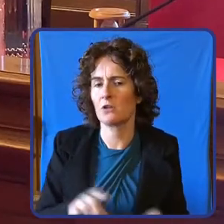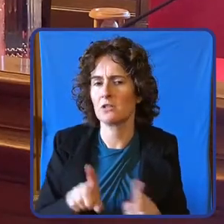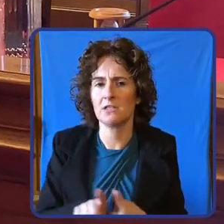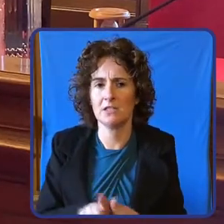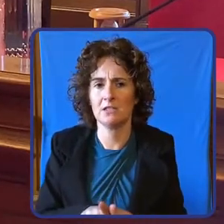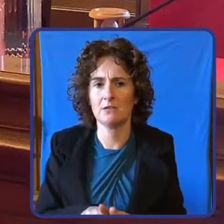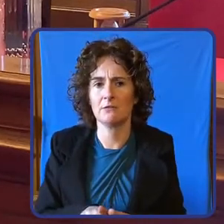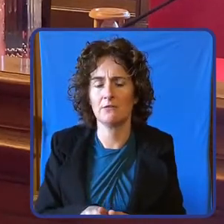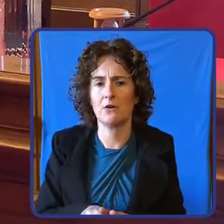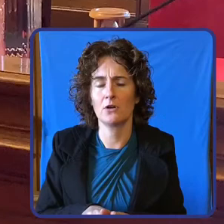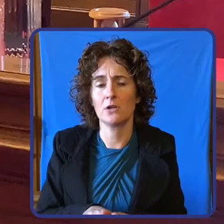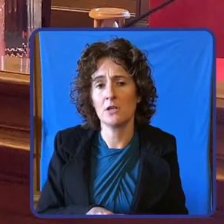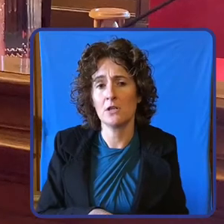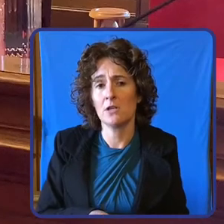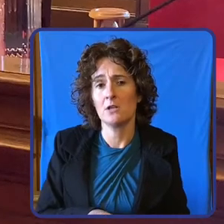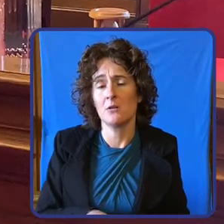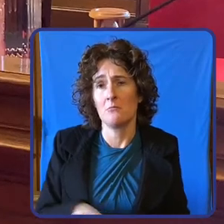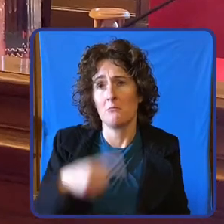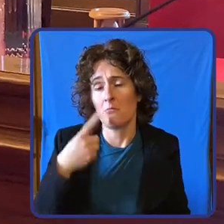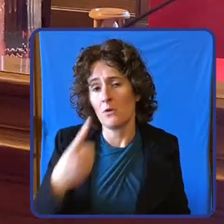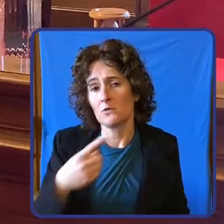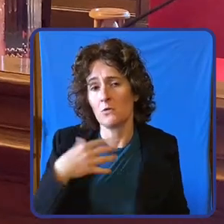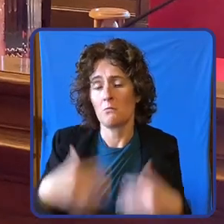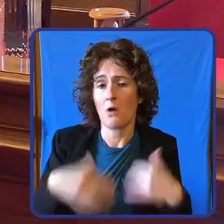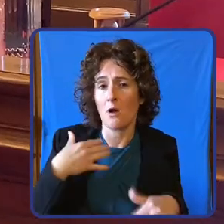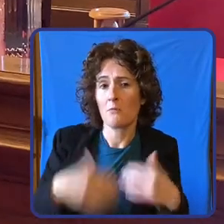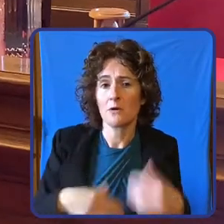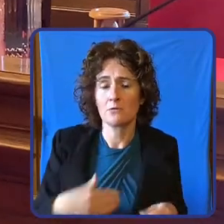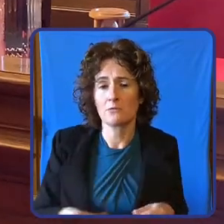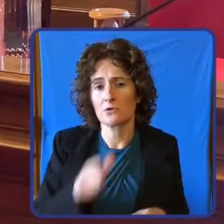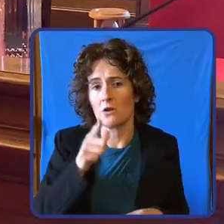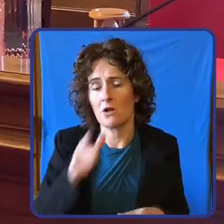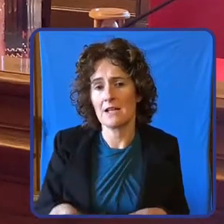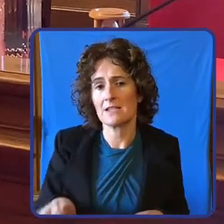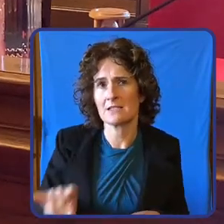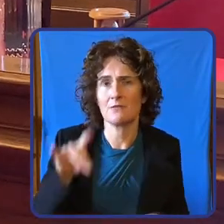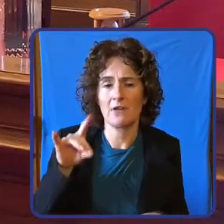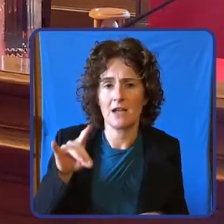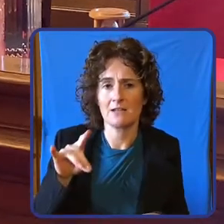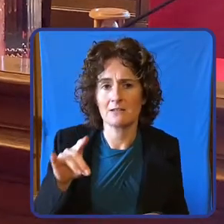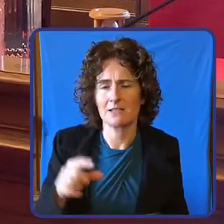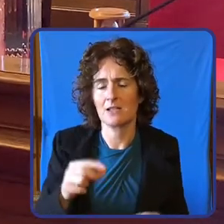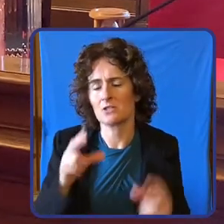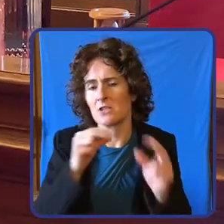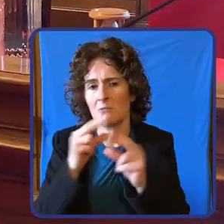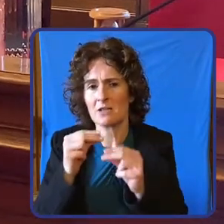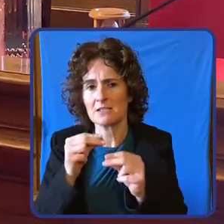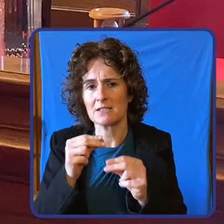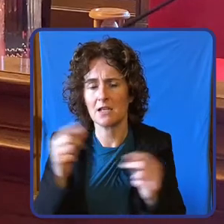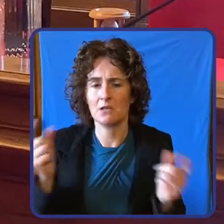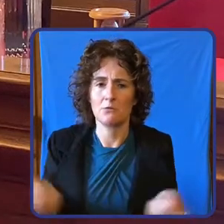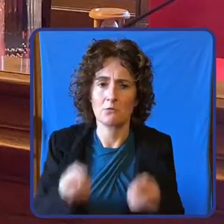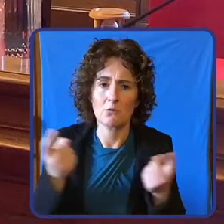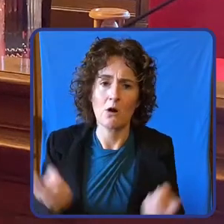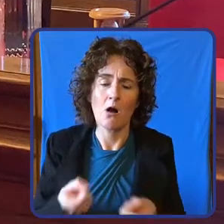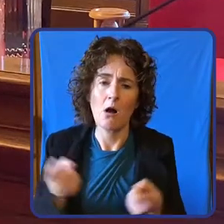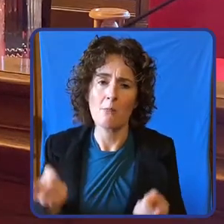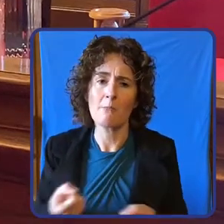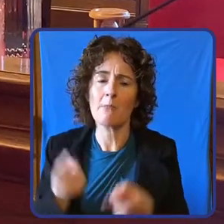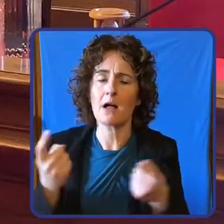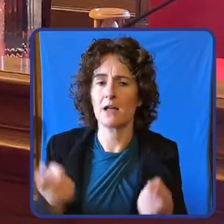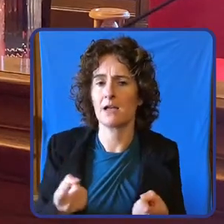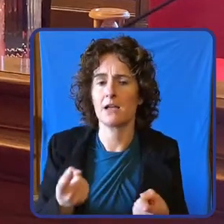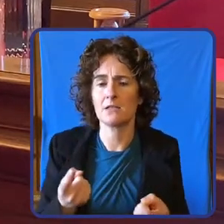mondom, rövidesen választás lesz, és akkor ne is beszéljünk itt kampányról, meg valóban, ahogy polgármester úr mondta,